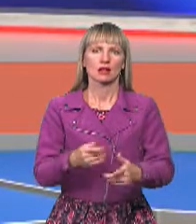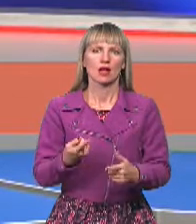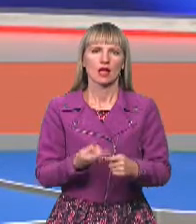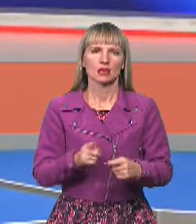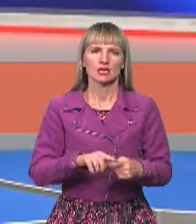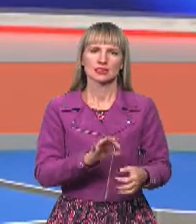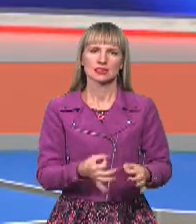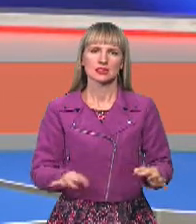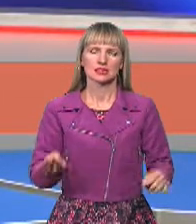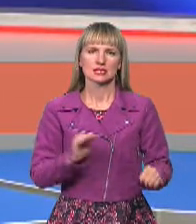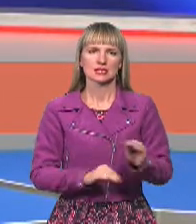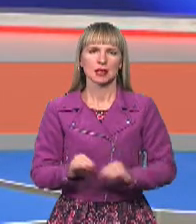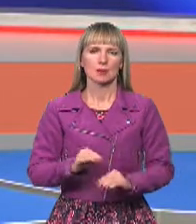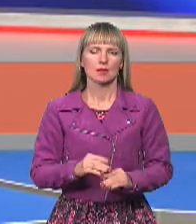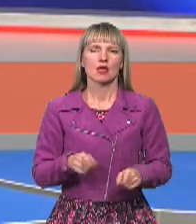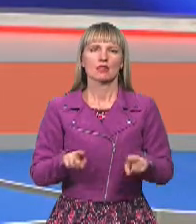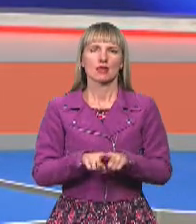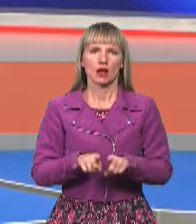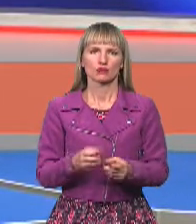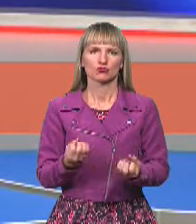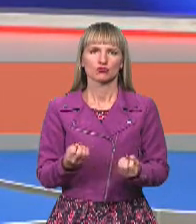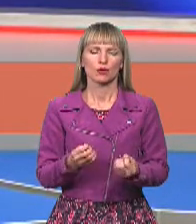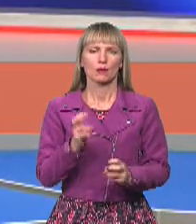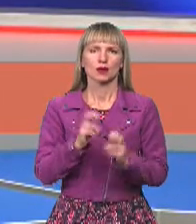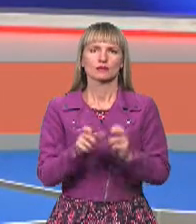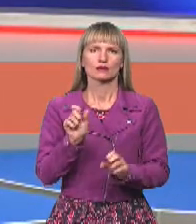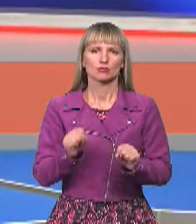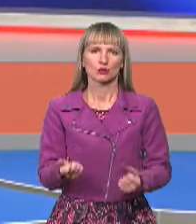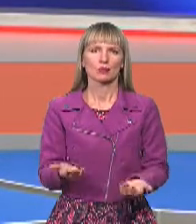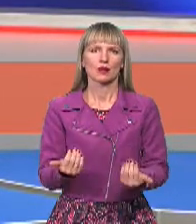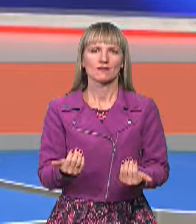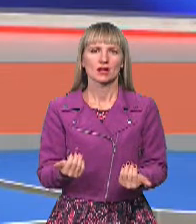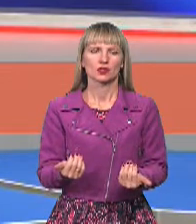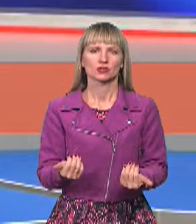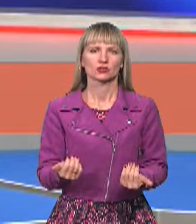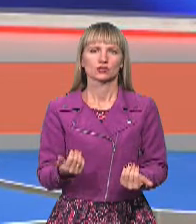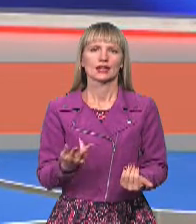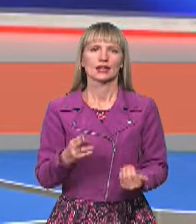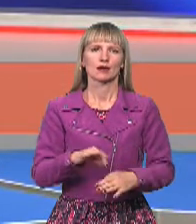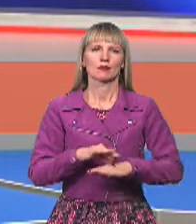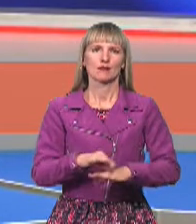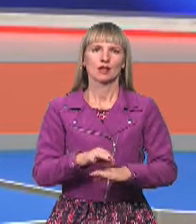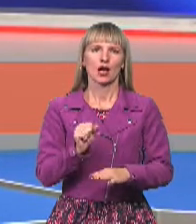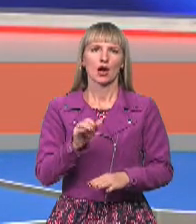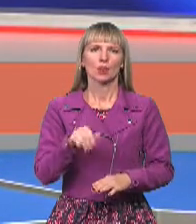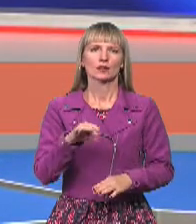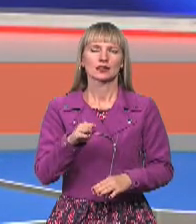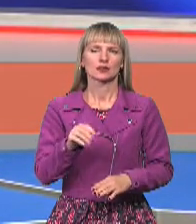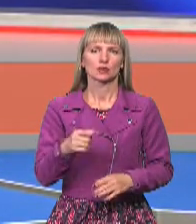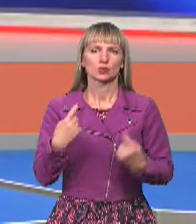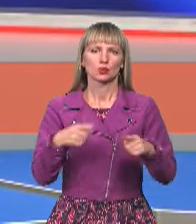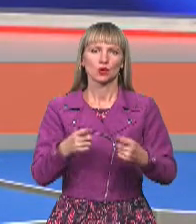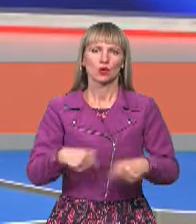Также производитель и оператор рынка может привлечь для проведения аудита стороннюю